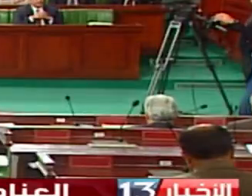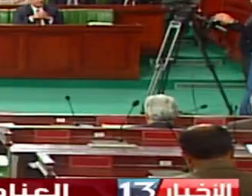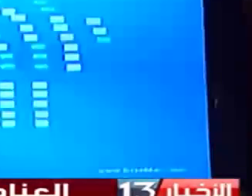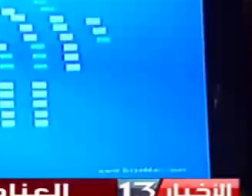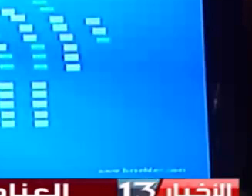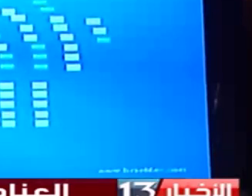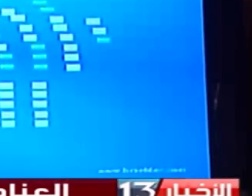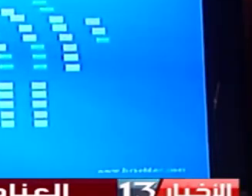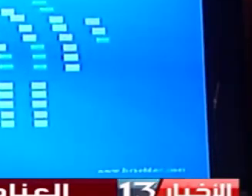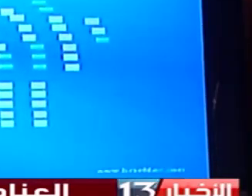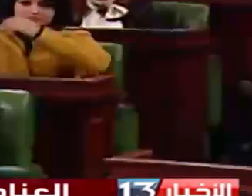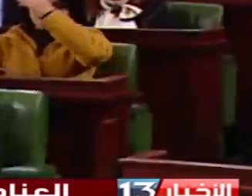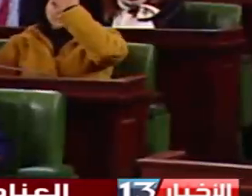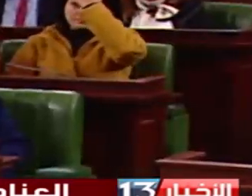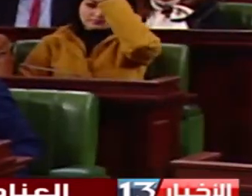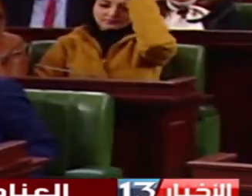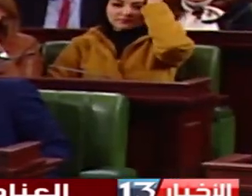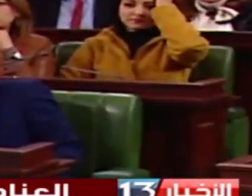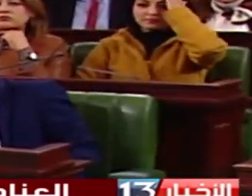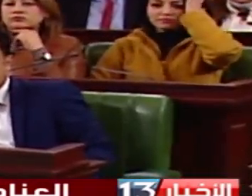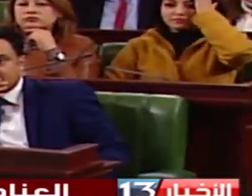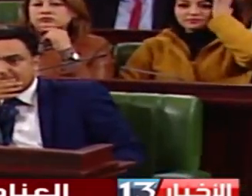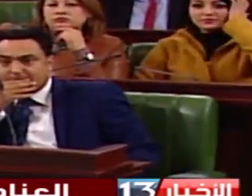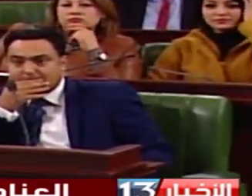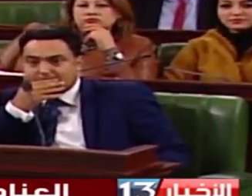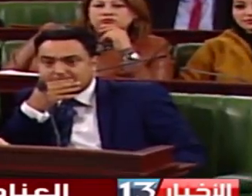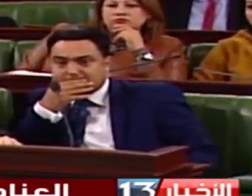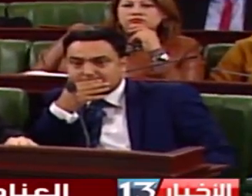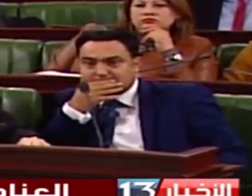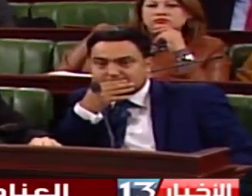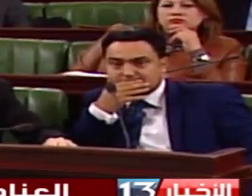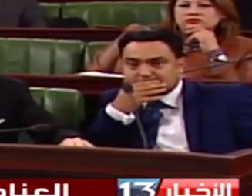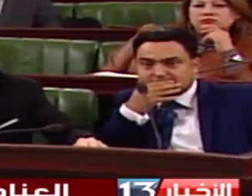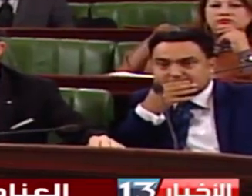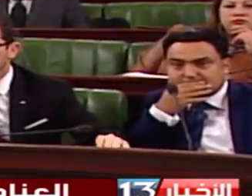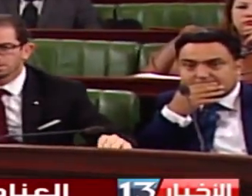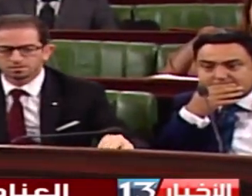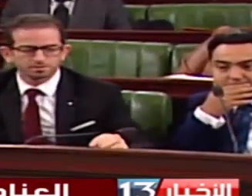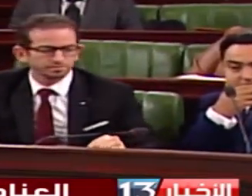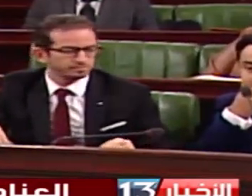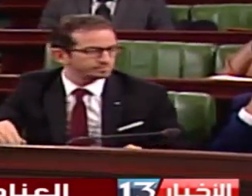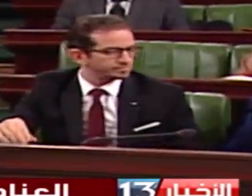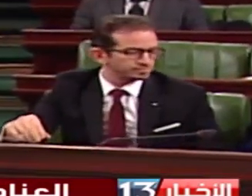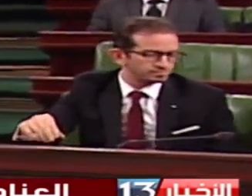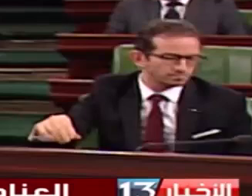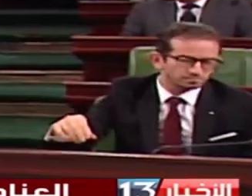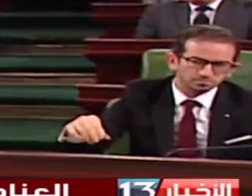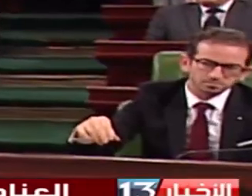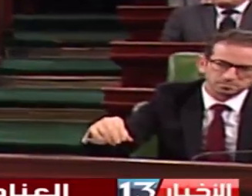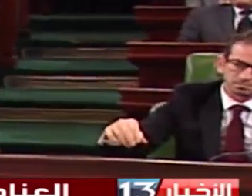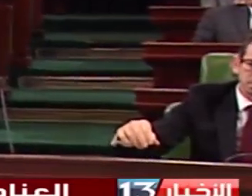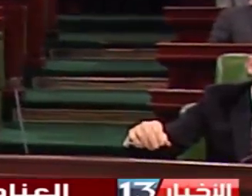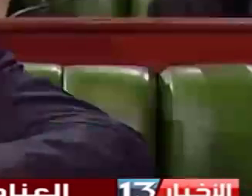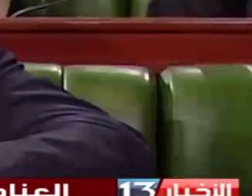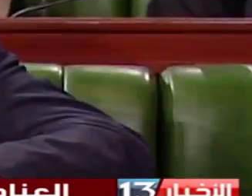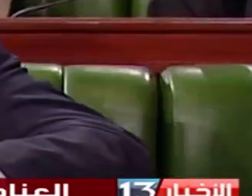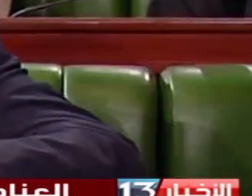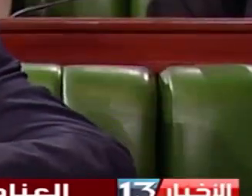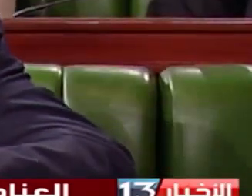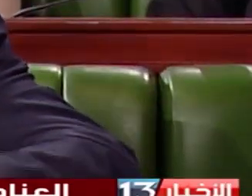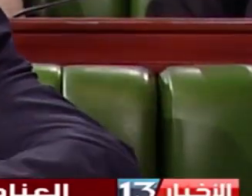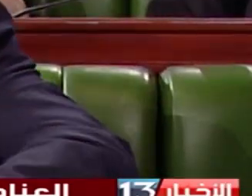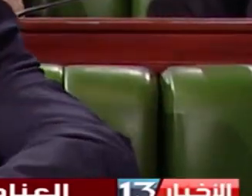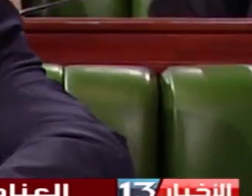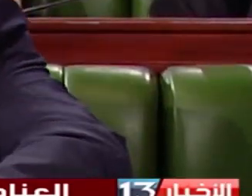المصادقه على مشروعي قانونين في مجال في نحو الاقتصاد الاجتماعي والتضامني وتمويل مشروع لسداد